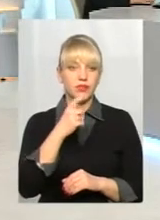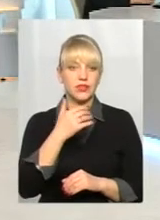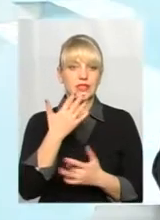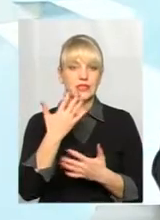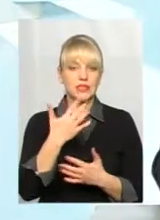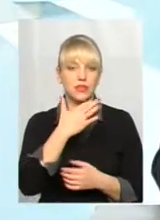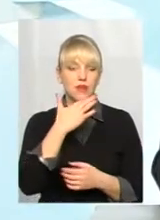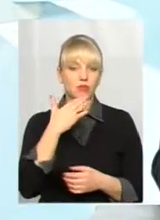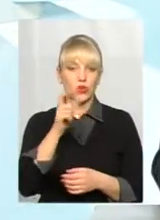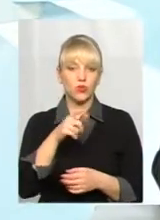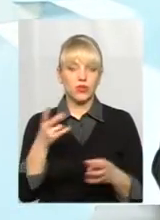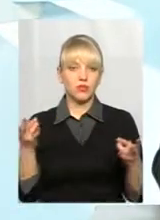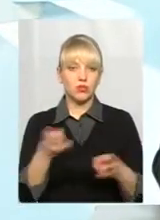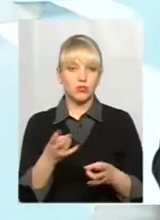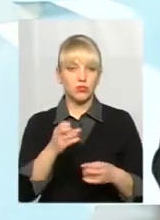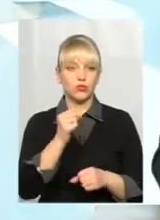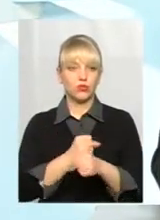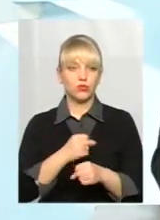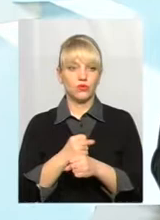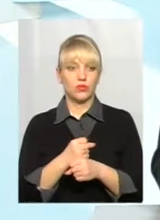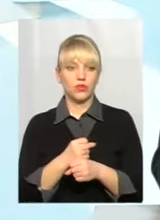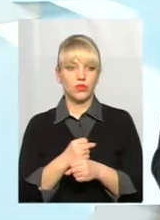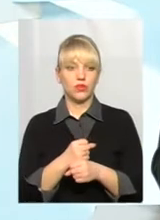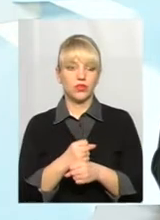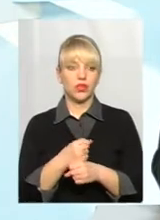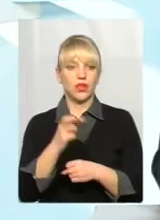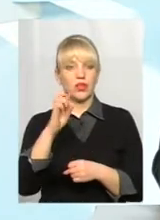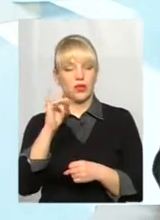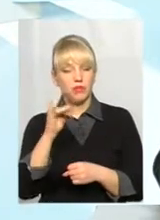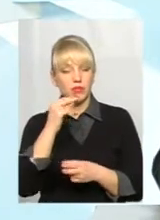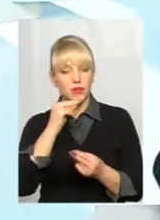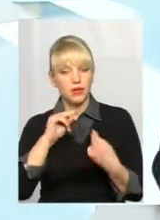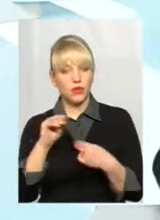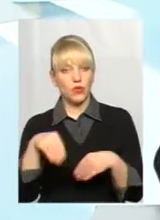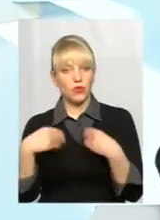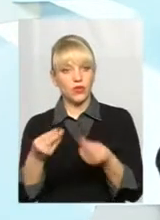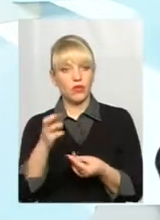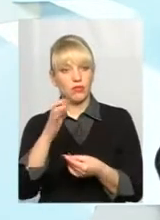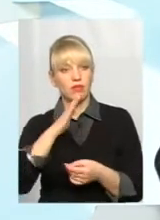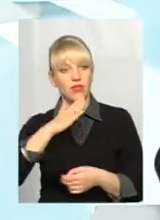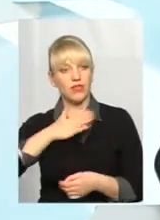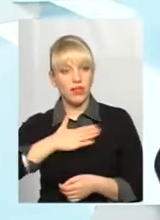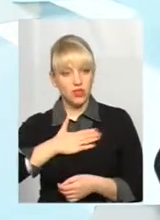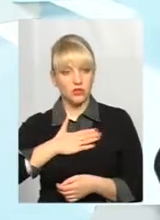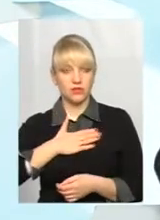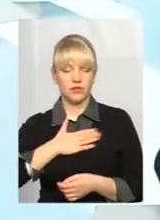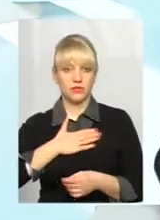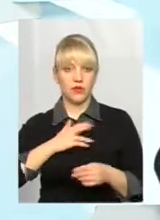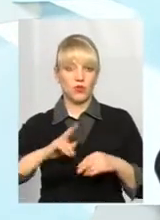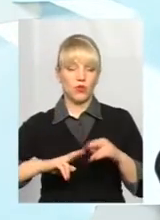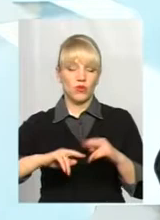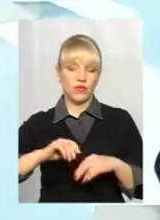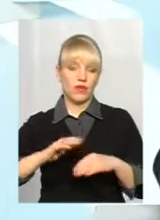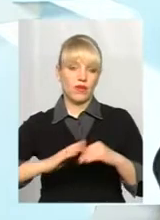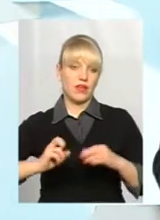хитаються без роботи, тут уходять. Я би, звісно, перевагу віддав нашим, хай би будували фахівці.